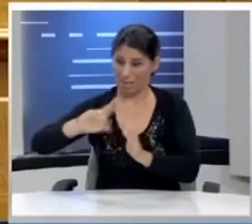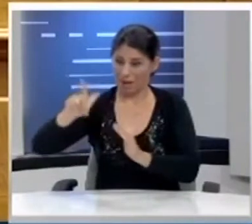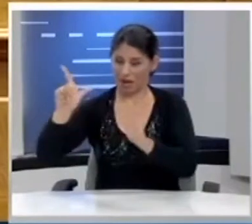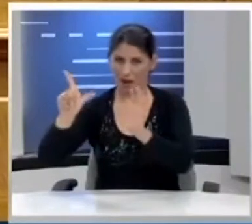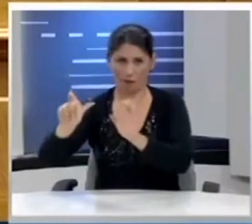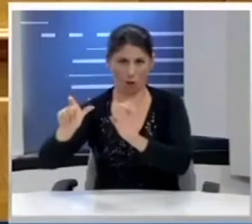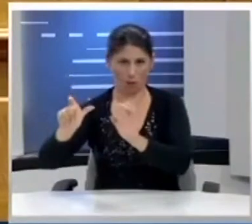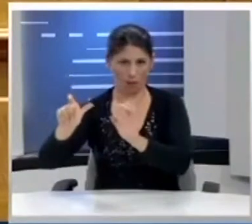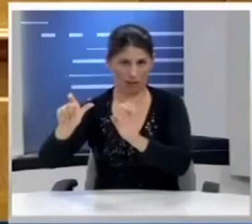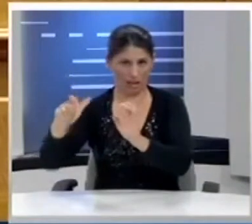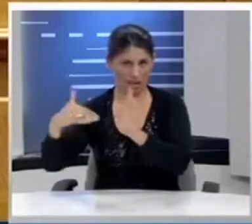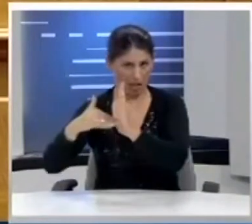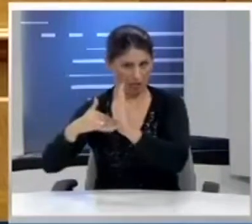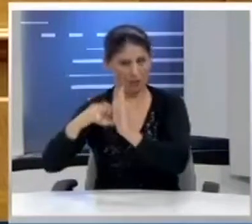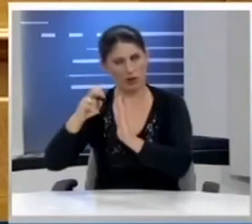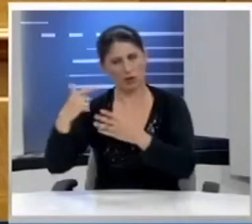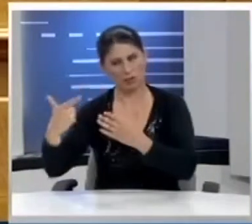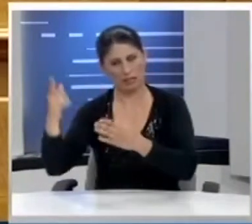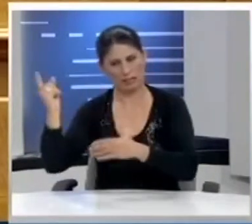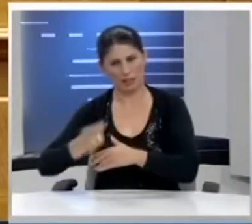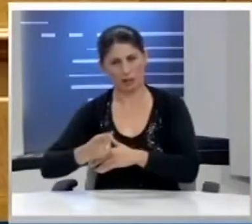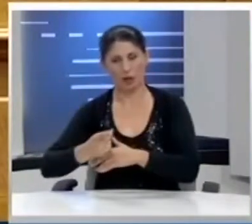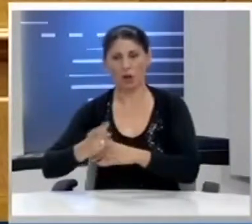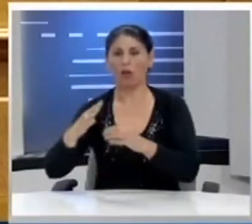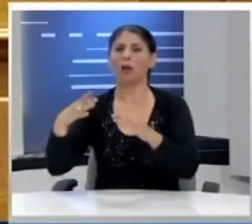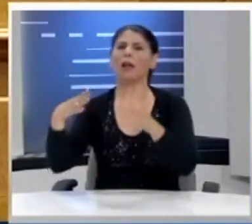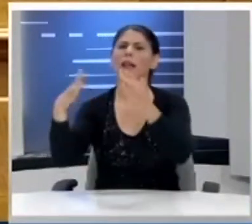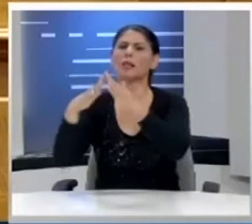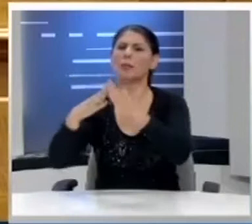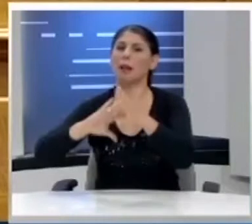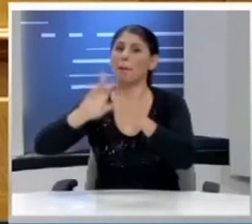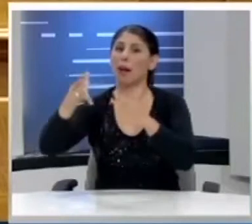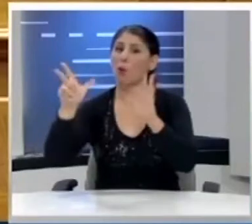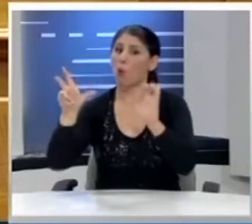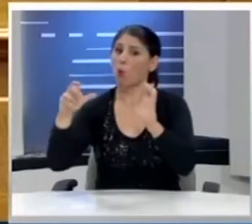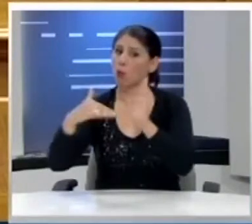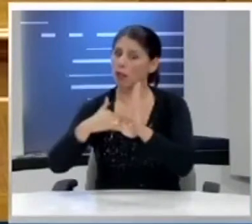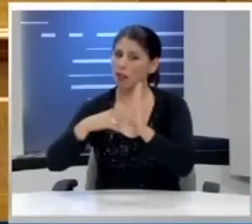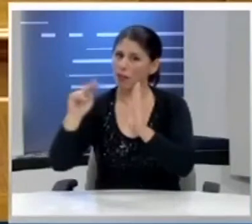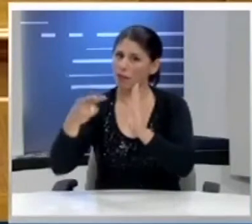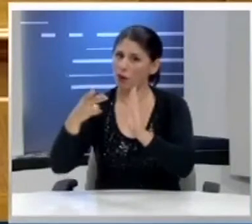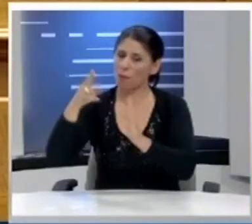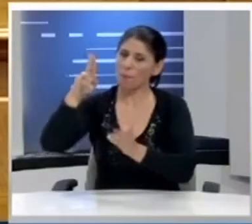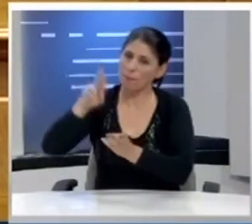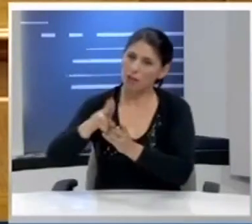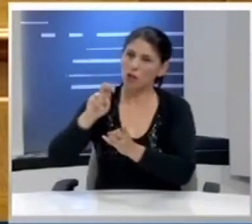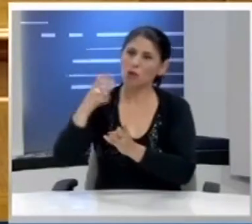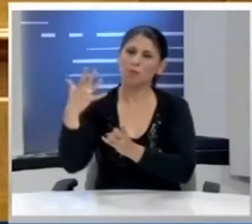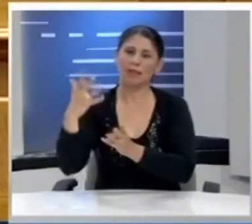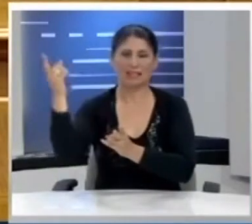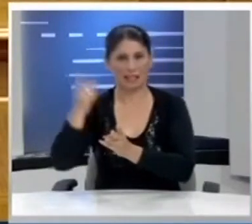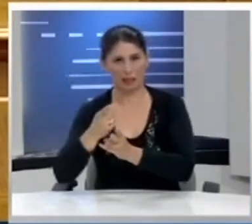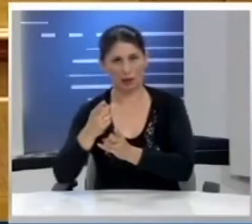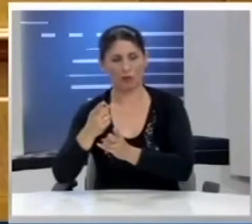είναι 27%. Για ακίνητα που έχουν αξία μέχρι 80.000 ευρώ η μείωση πηγαίνει στο